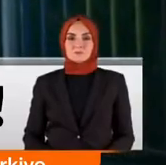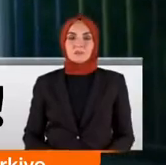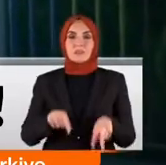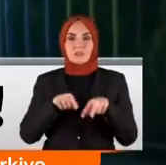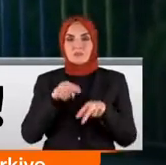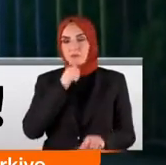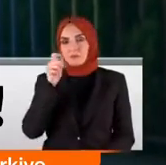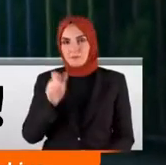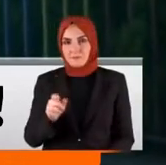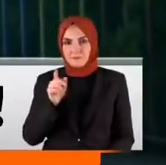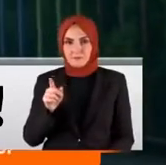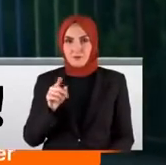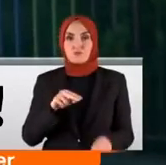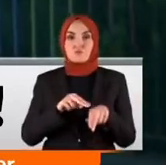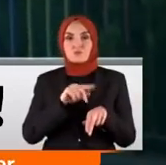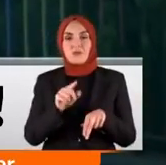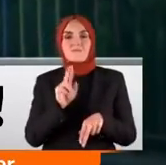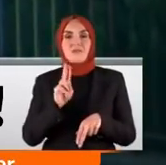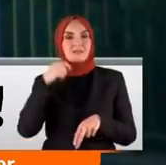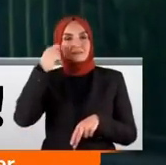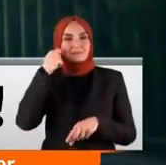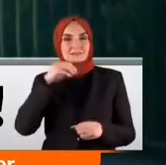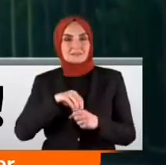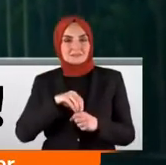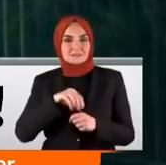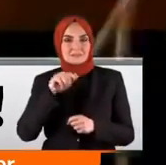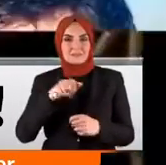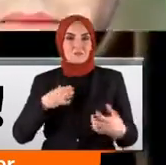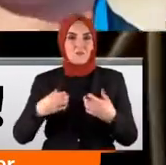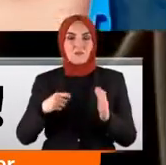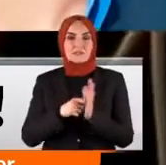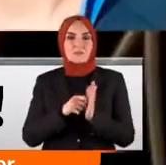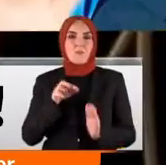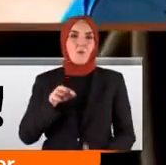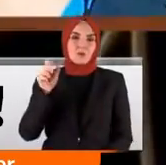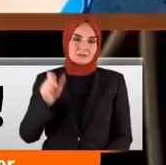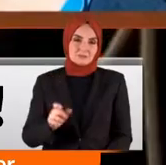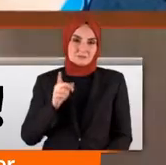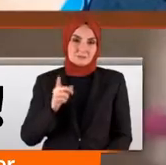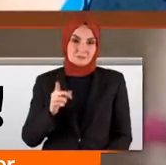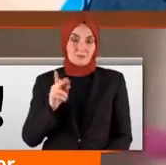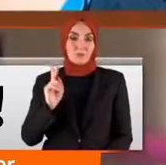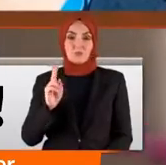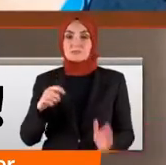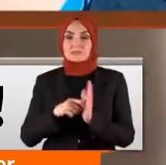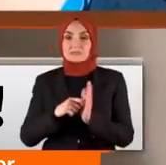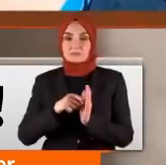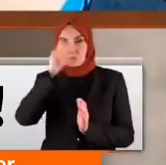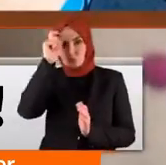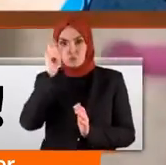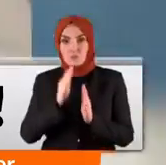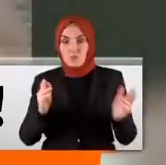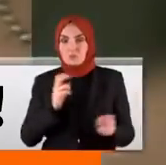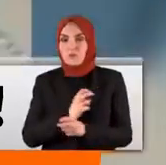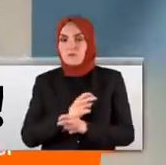Necati Şaşmaz, Kurtlar Vadisi dizisinin namı diğer Polat Alemdar'ı. Adı Türkiye'nin en tehlikeli suç örgütü Sarallar Çetesi'ne